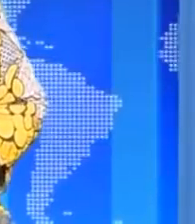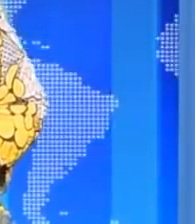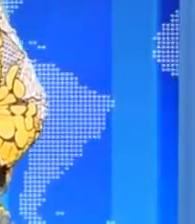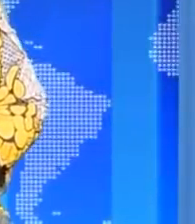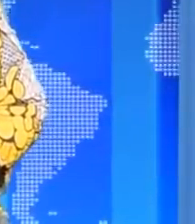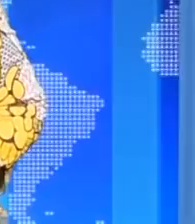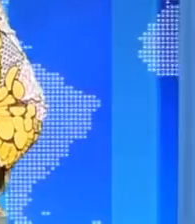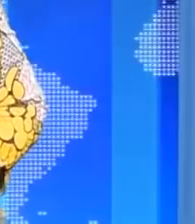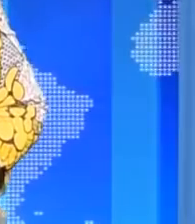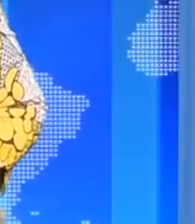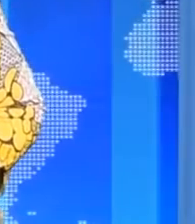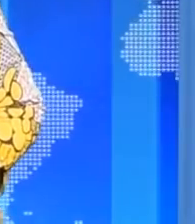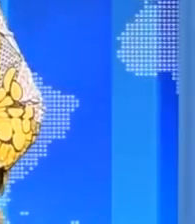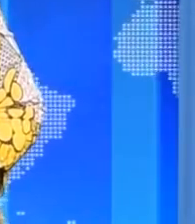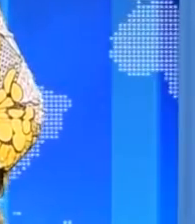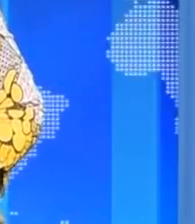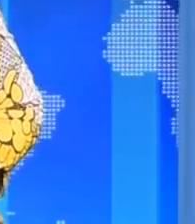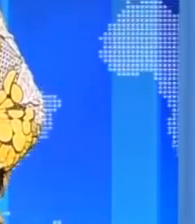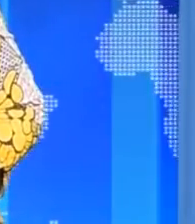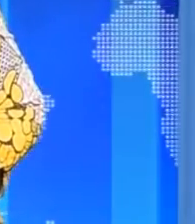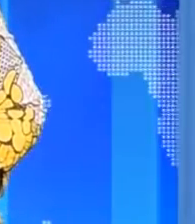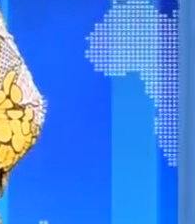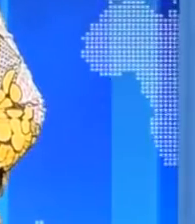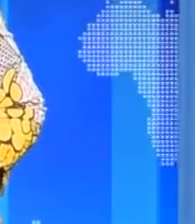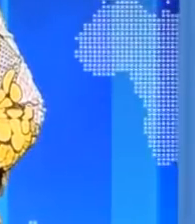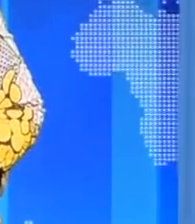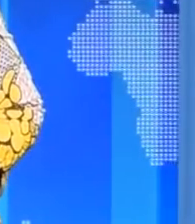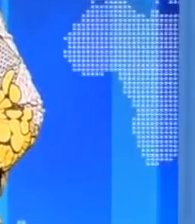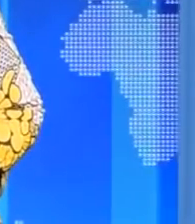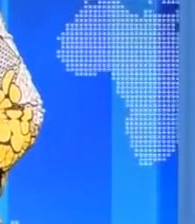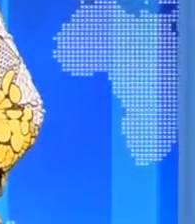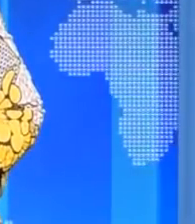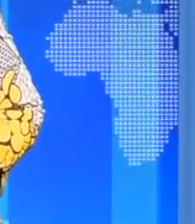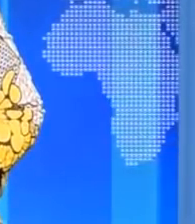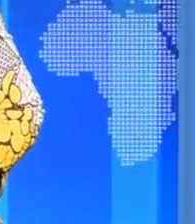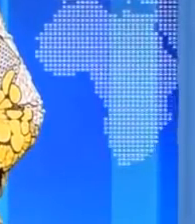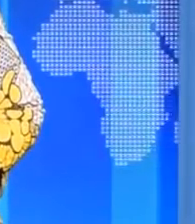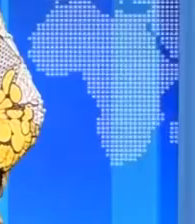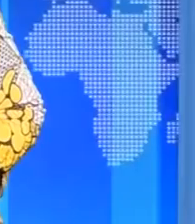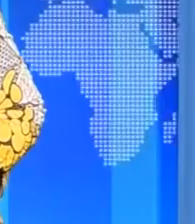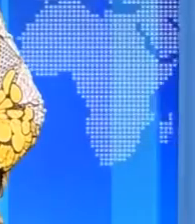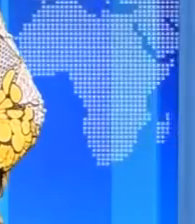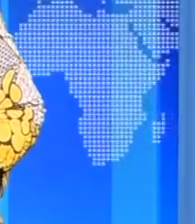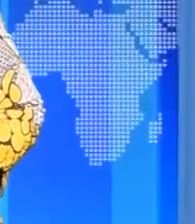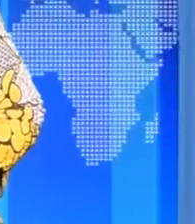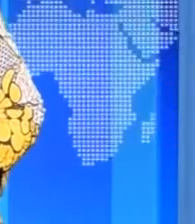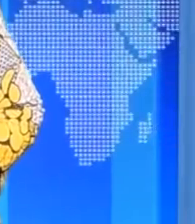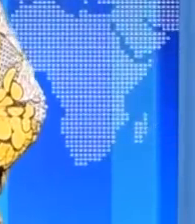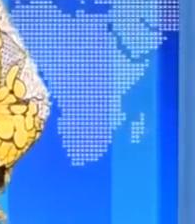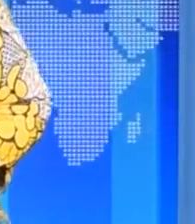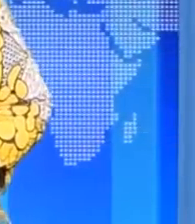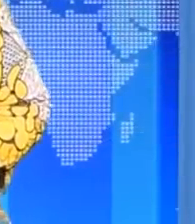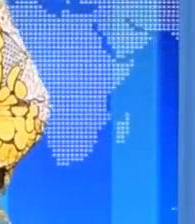usa direction province de kinshasa informe ses abonnés deux parties centre et ouest de la ville que suite